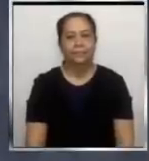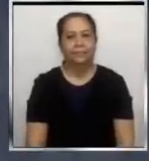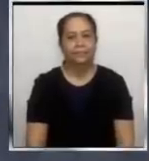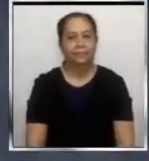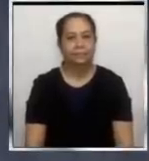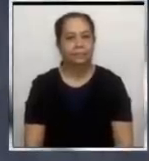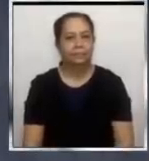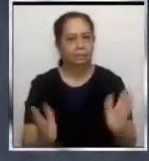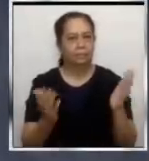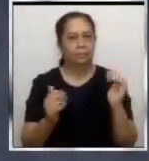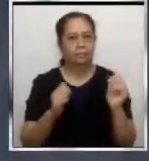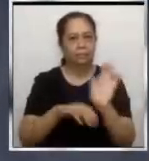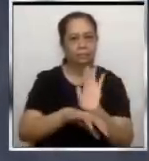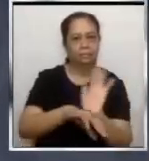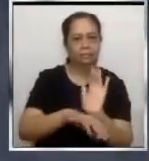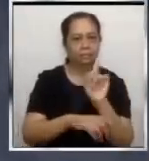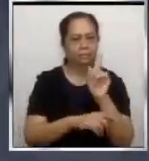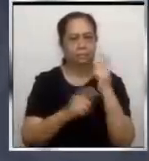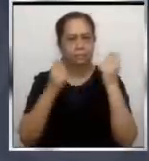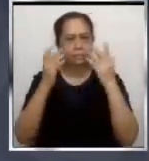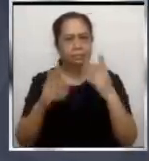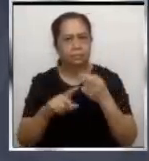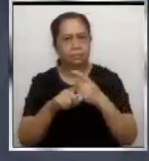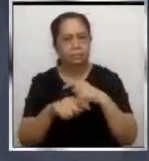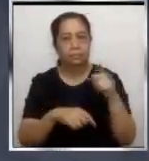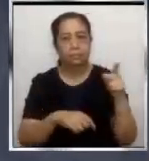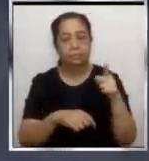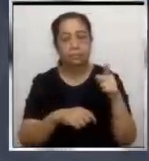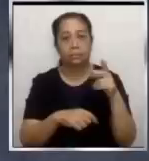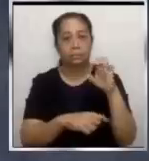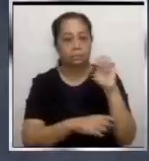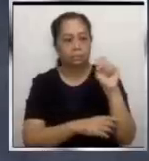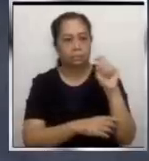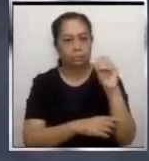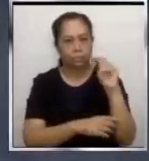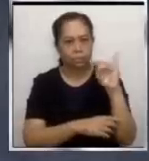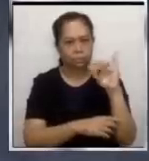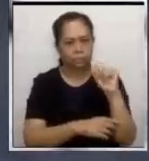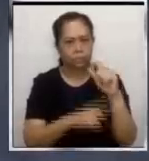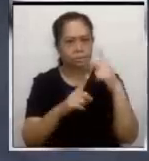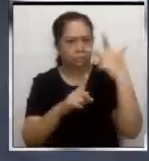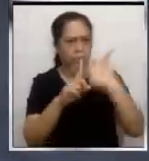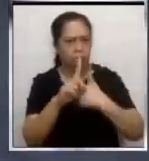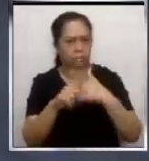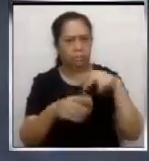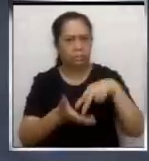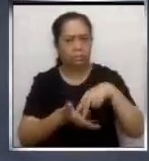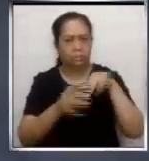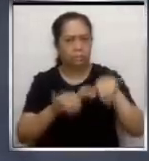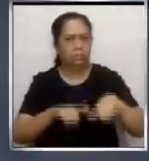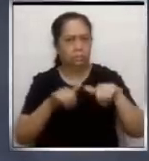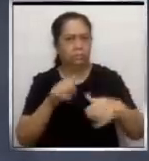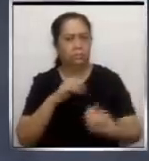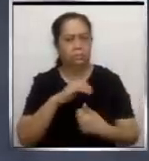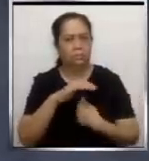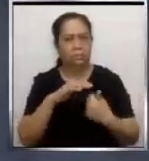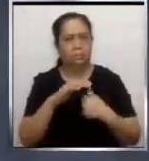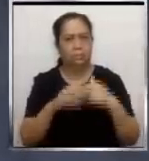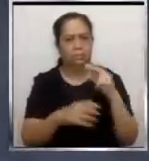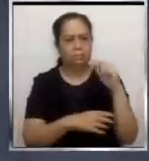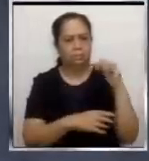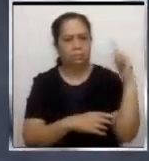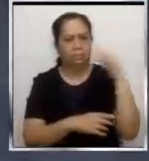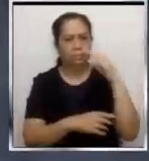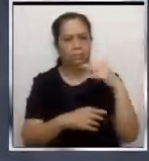Mala-pelikula ang nangyari sa isang turista na mula sa bansang Estonia. Higit 3 bansang natengga sa NAIA matapos abutan ng lockdown noong